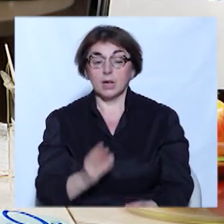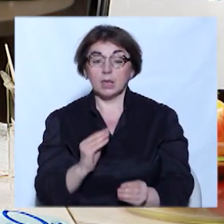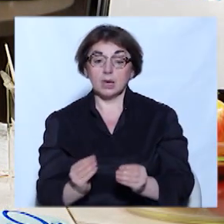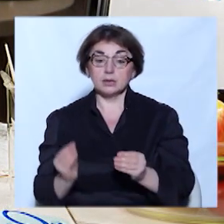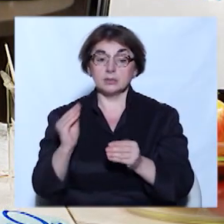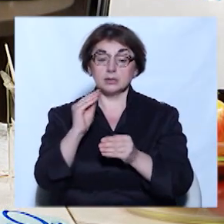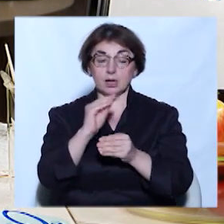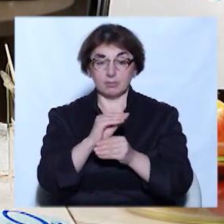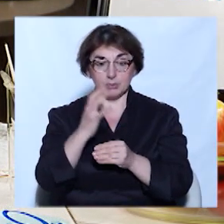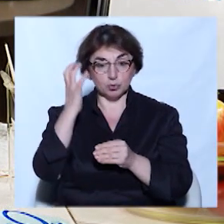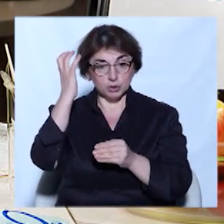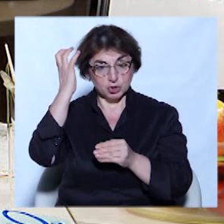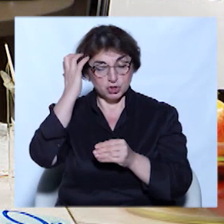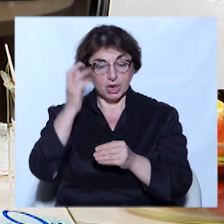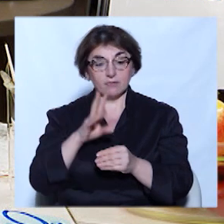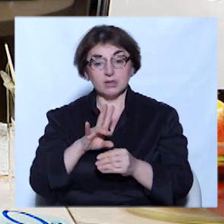დავამატოთ ნახშირი.